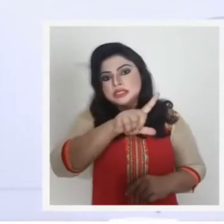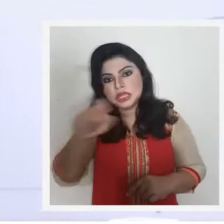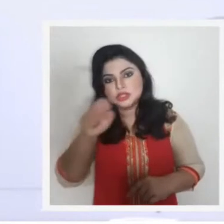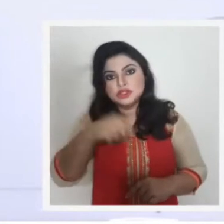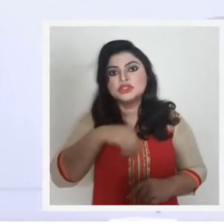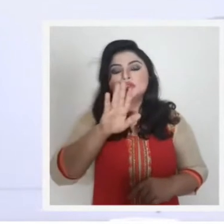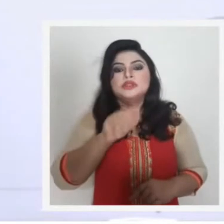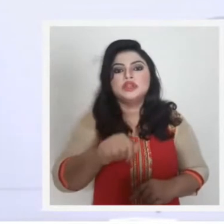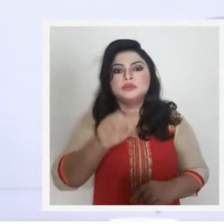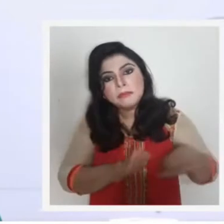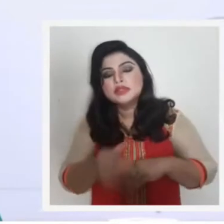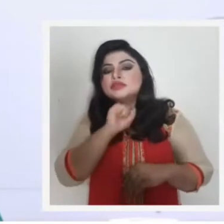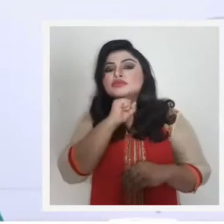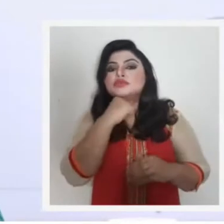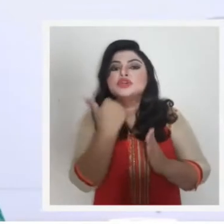দেশে